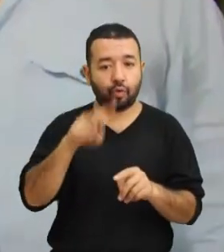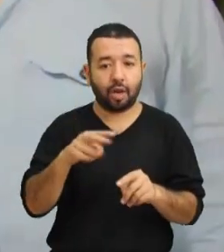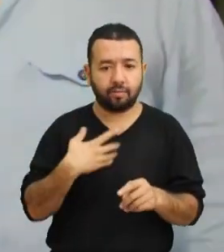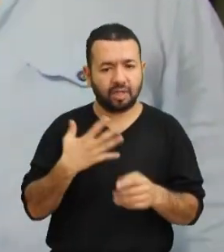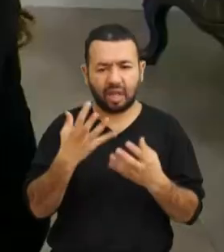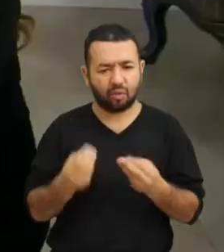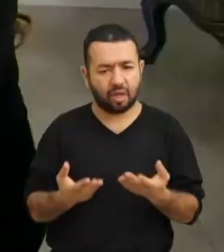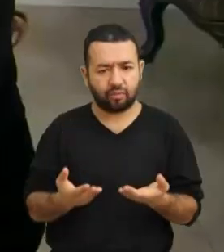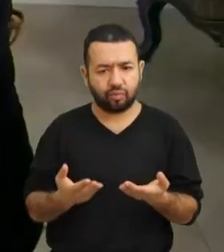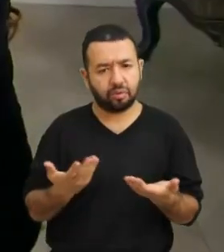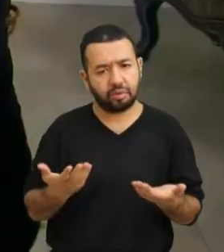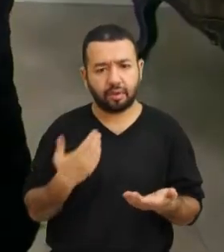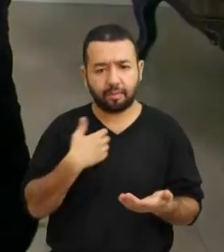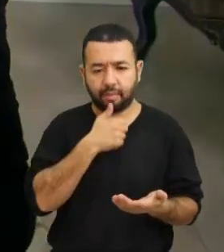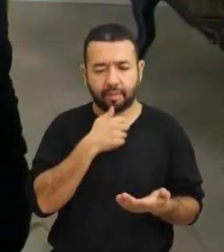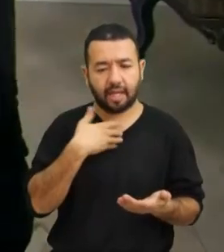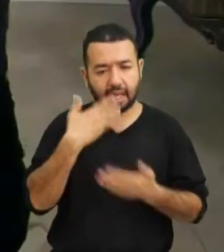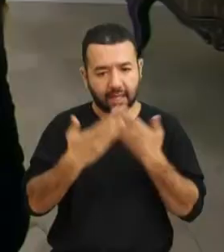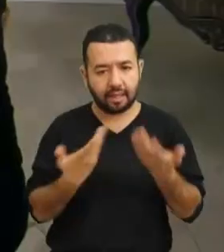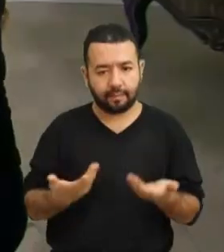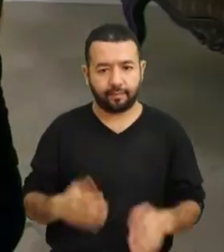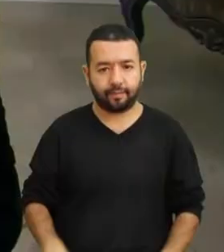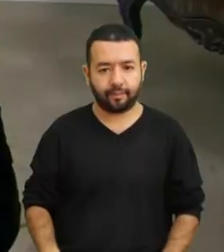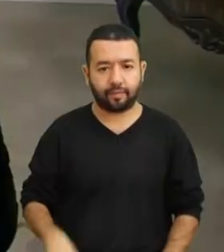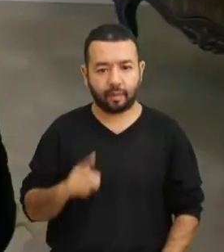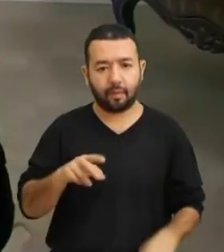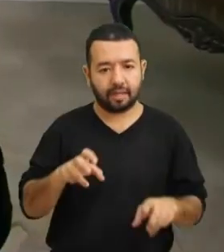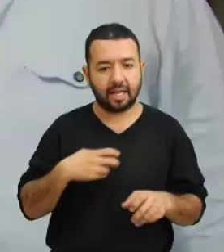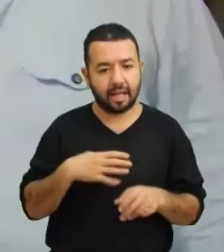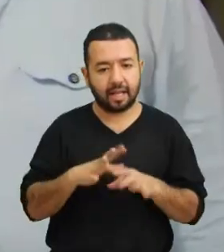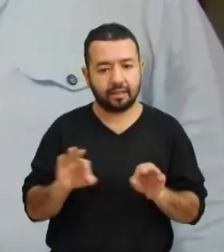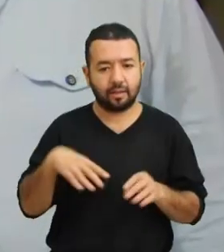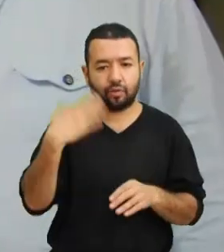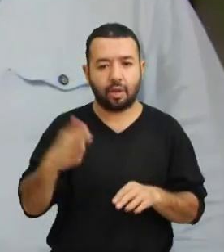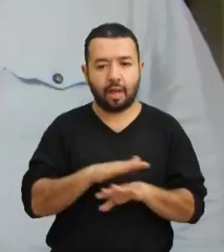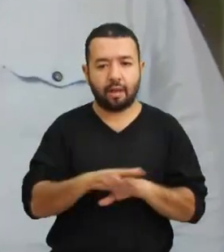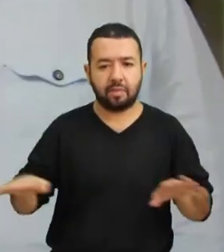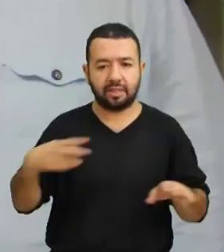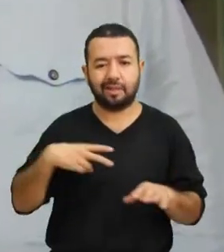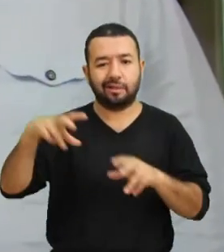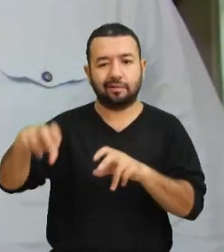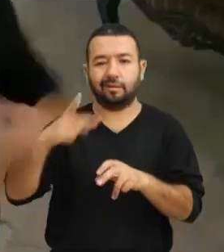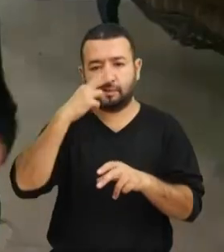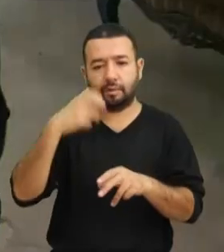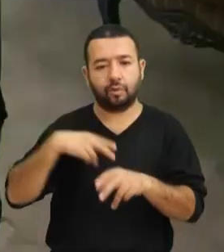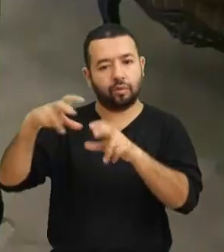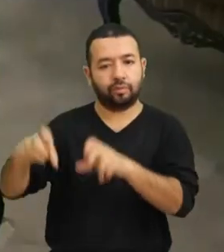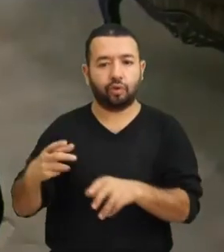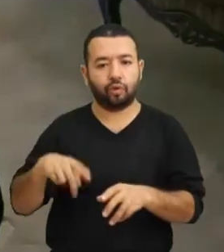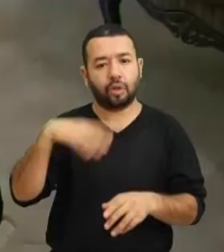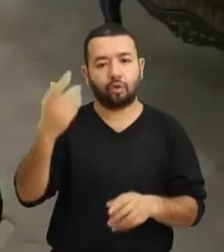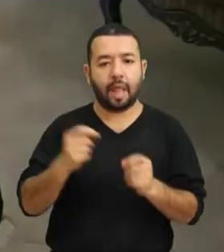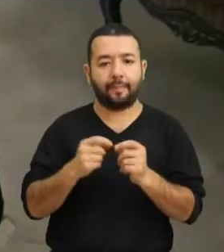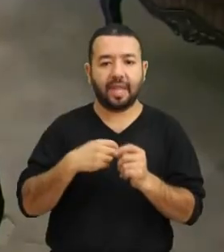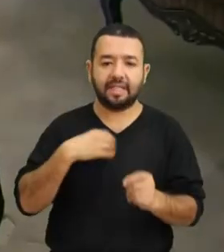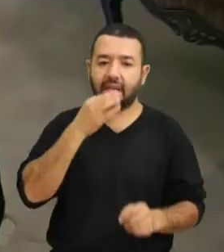Nasıl olacak o? Şimdi şöyle babişkocuğum. Ben bu sandalyeyi hazırladıktan sonra masada herhangi bir yere koyacağım. Ondan sonra